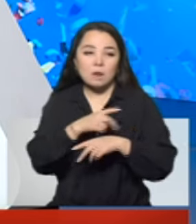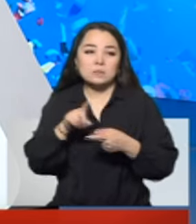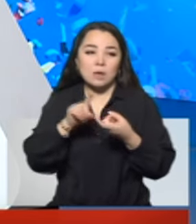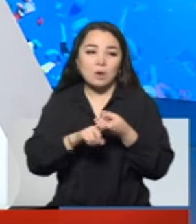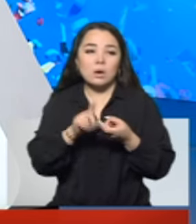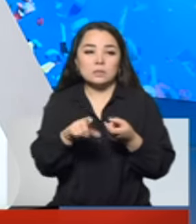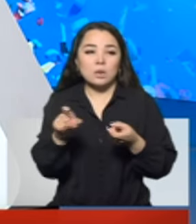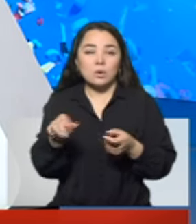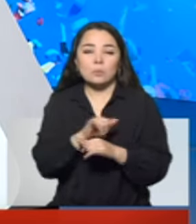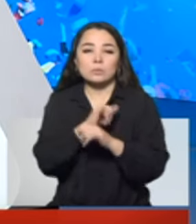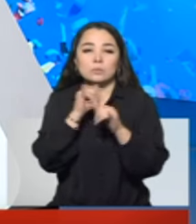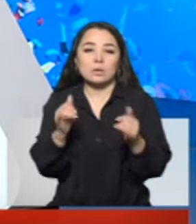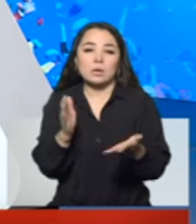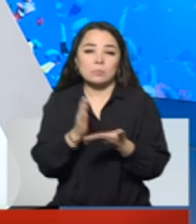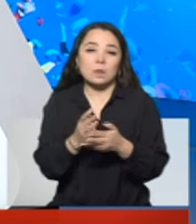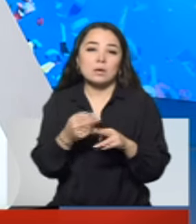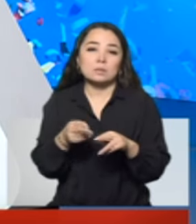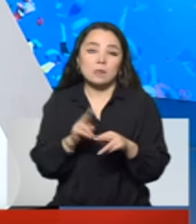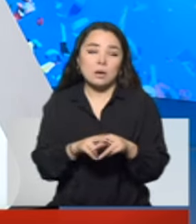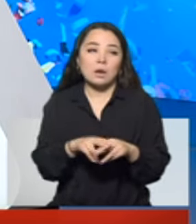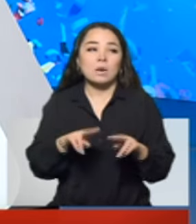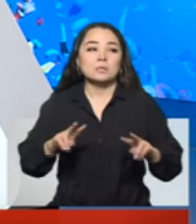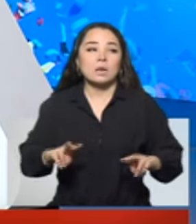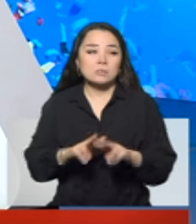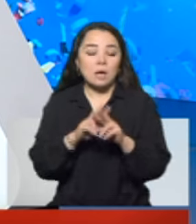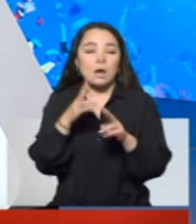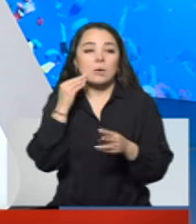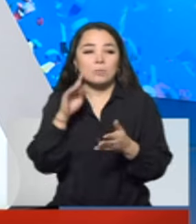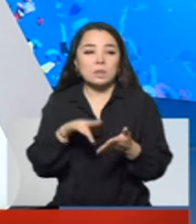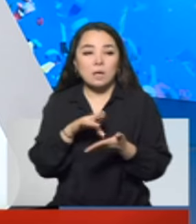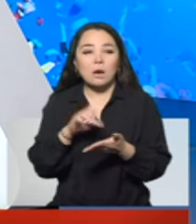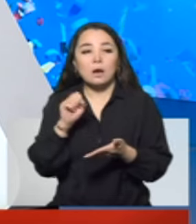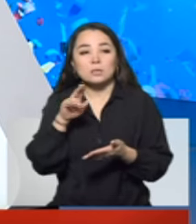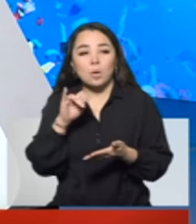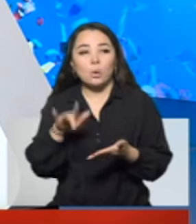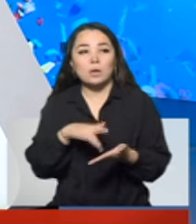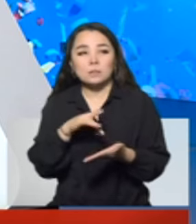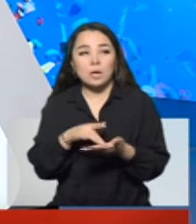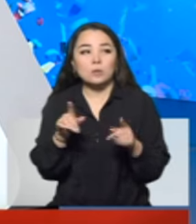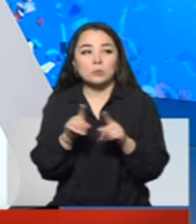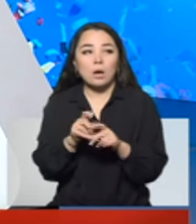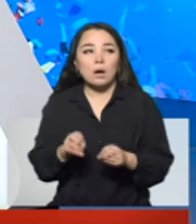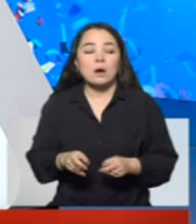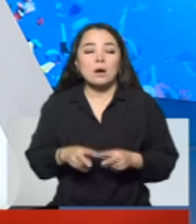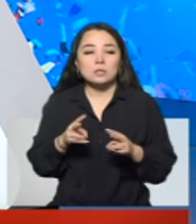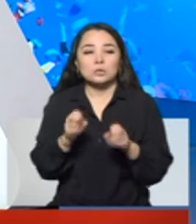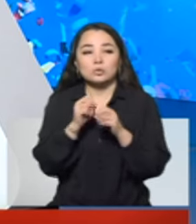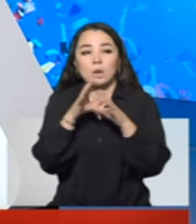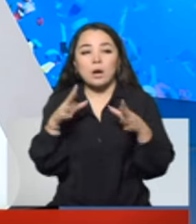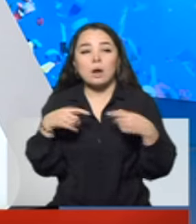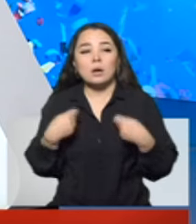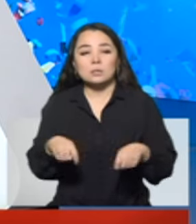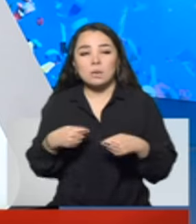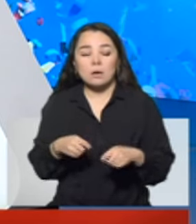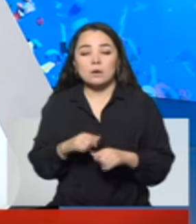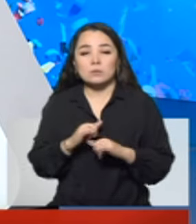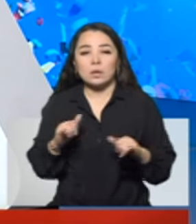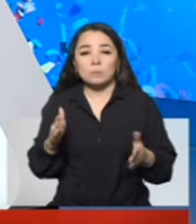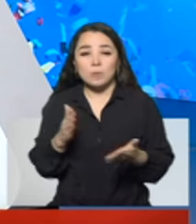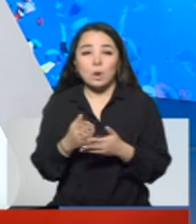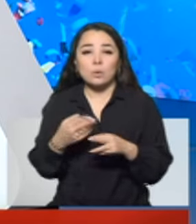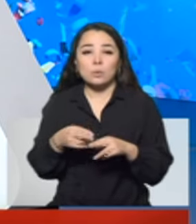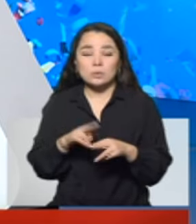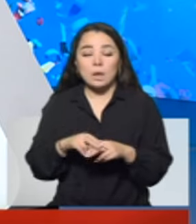тәуелді жастар көбейіп барады. Әсіресе, Астана, Алматы және Ақтау қалаларында қазір қауіпті шардың саудасы қызып тұр.